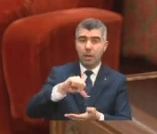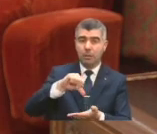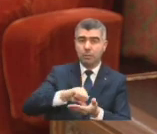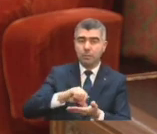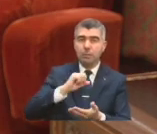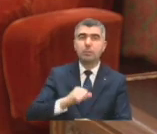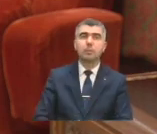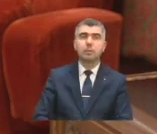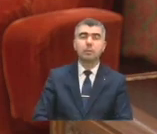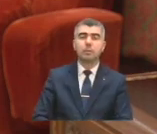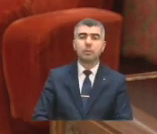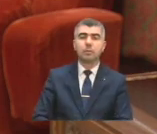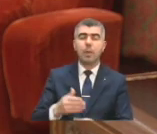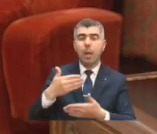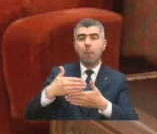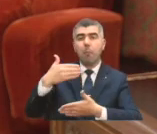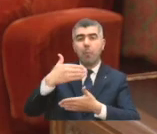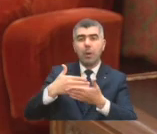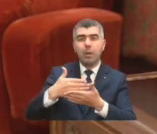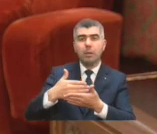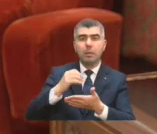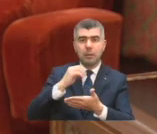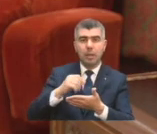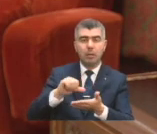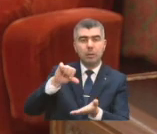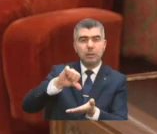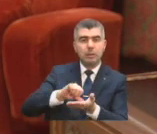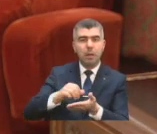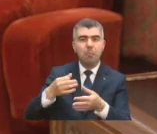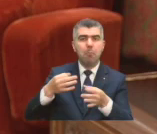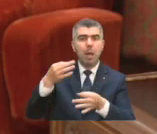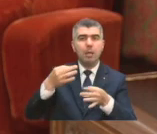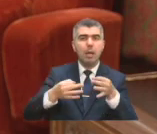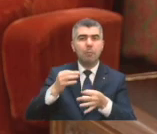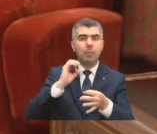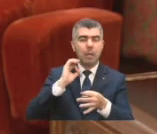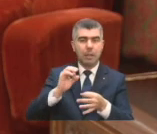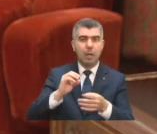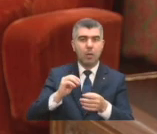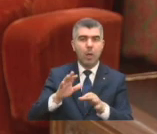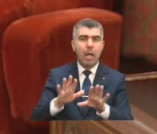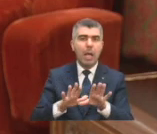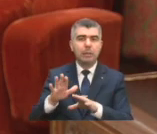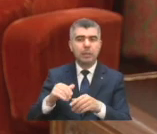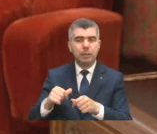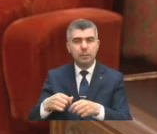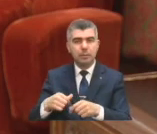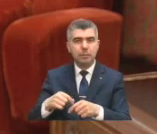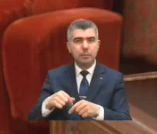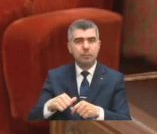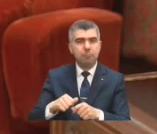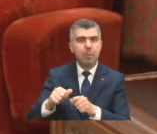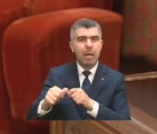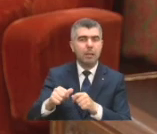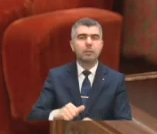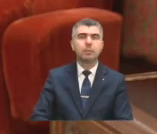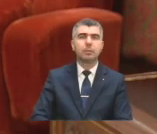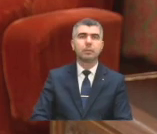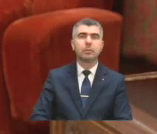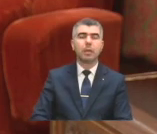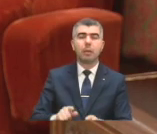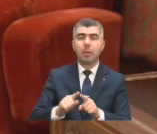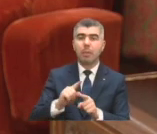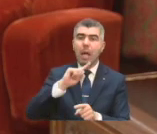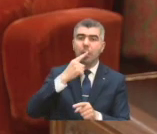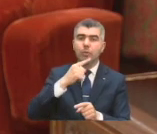الأشغال، مشروع بناء المحكمة الابتدائية بتنغير تم الانتهاء من أشغال بناء مؤسسة قضائية جديدة بتنغير، مشروع توسعة وتهيئة المحكمة الابتدائية بزاكورة تعد